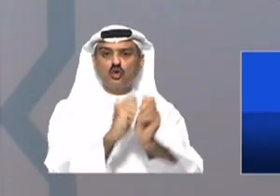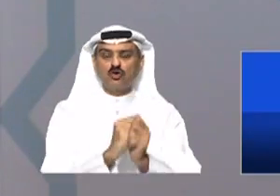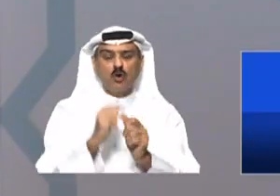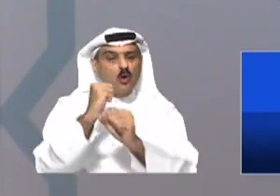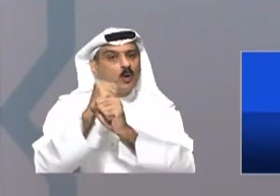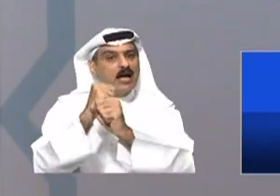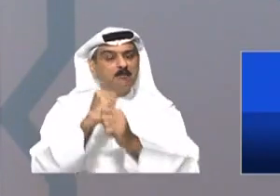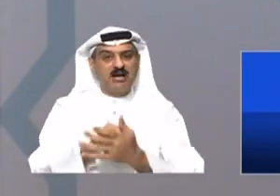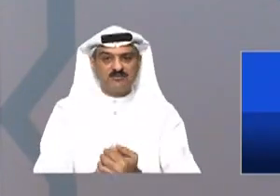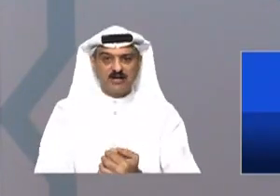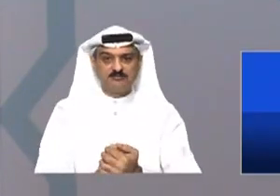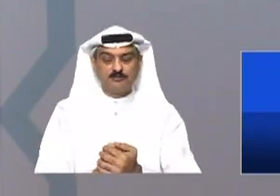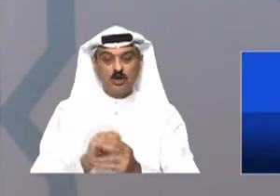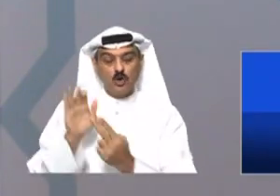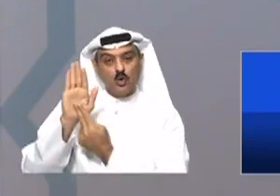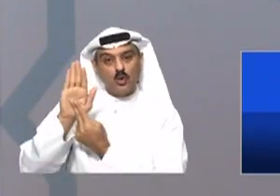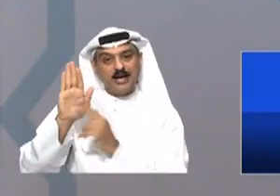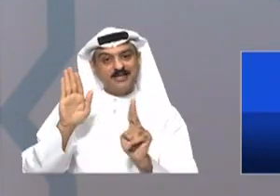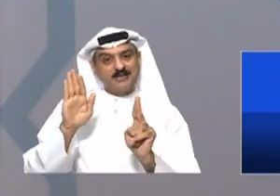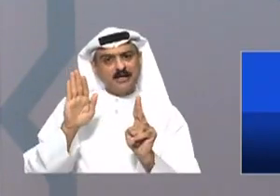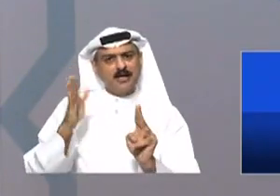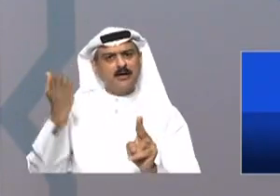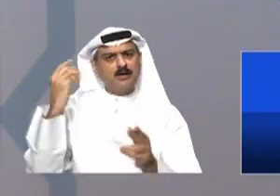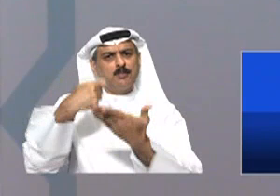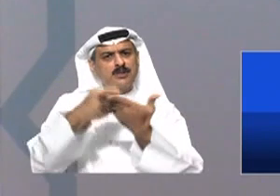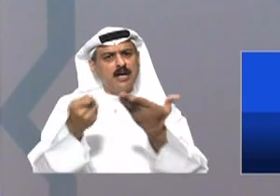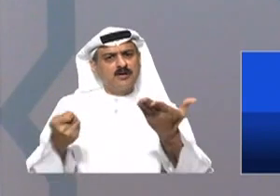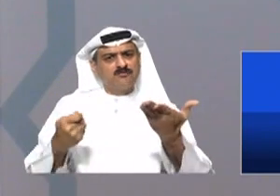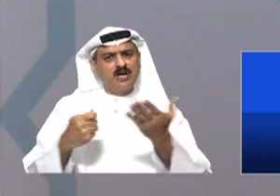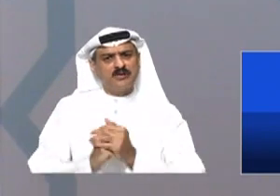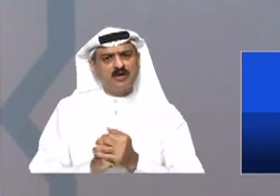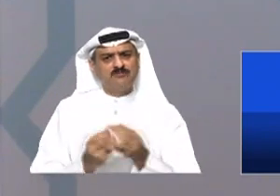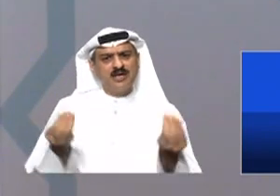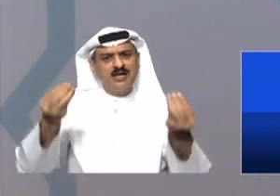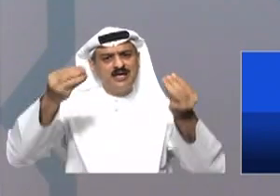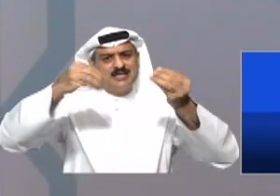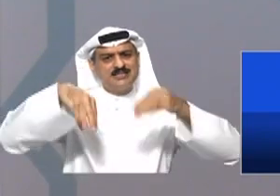عن تقرير أعد من سنوات عن زيادة